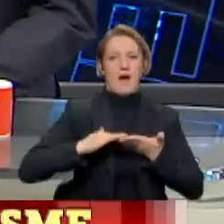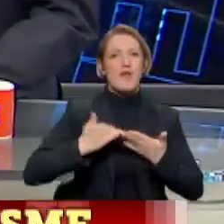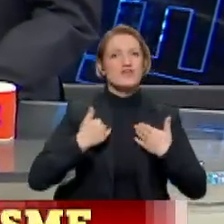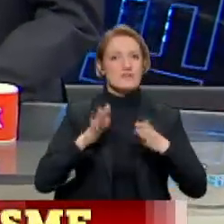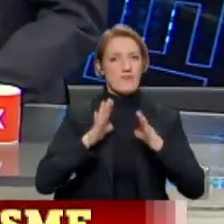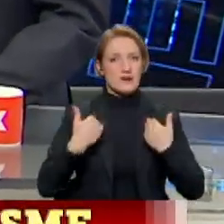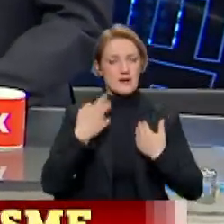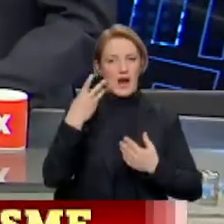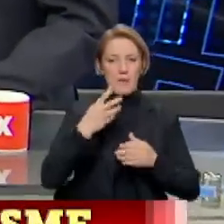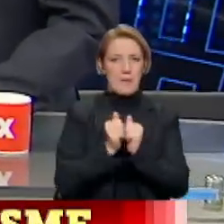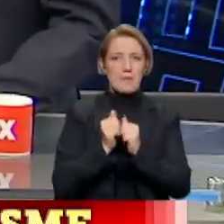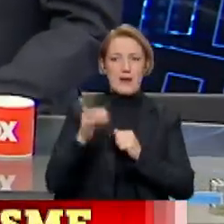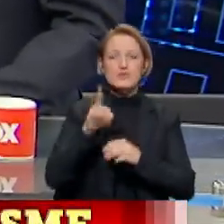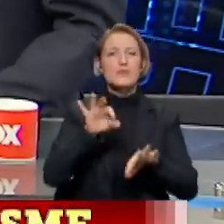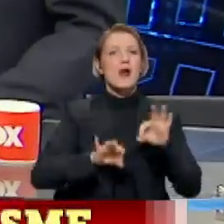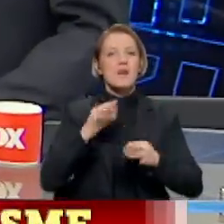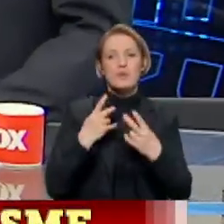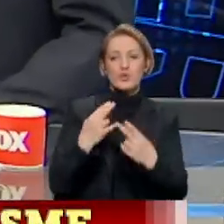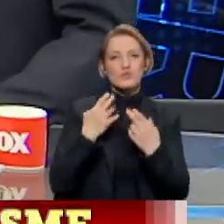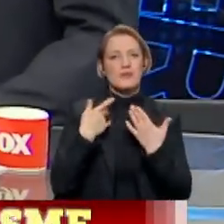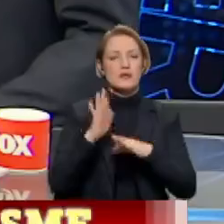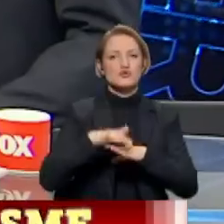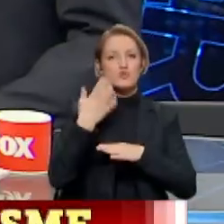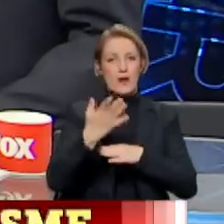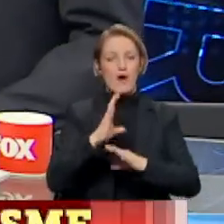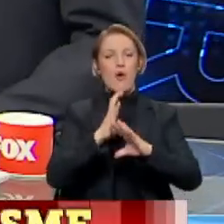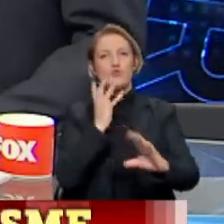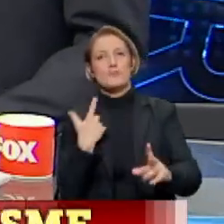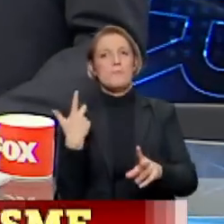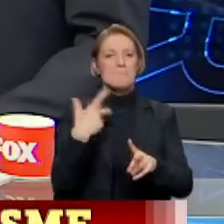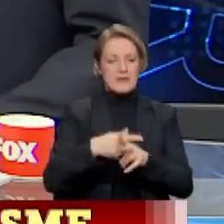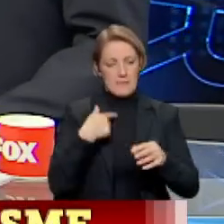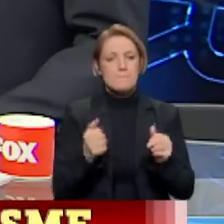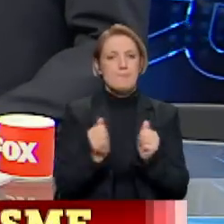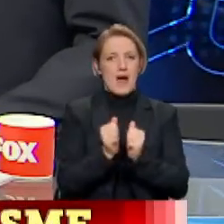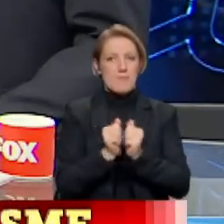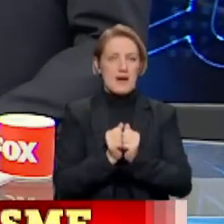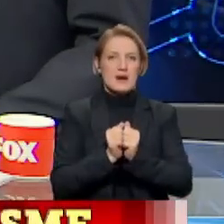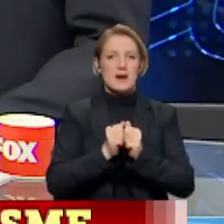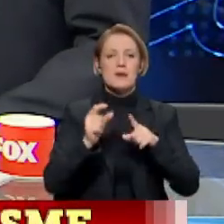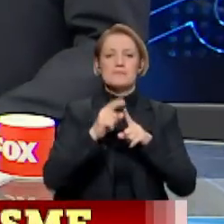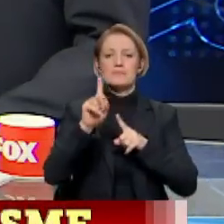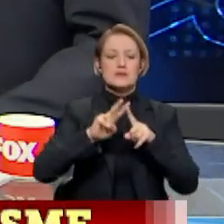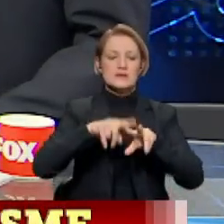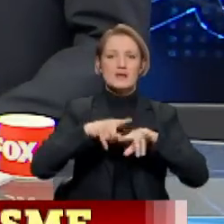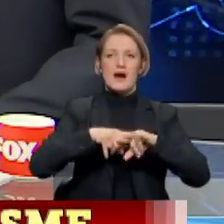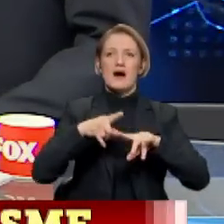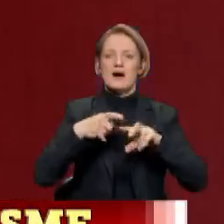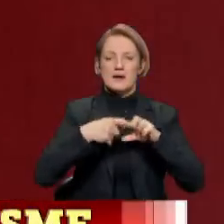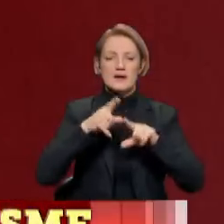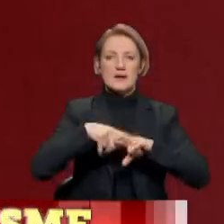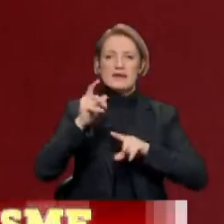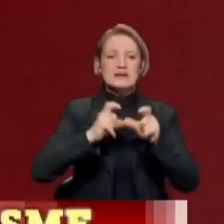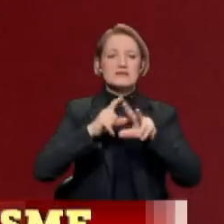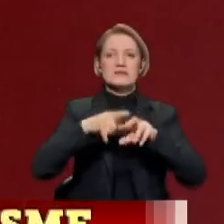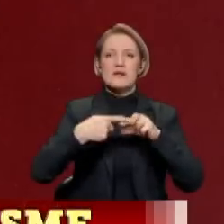arkadaşlığımız vardı. Daha sonra bu değerlendirmeden sonra kendisini otobüse koyduk. Ben de yanındaydım. Beraber Pınarhisar'a gittik.